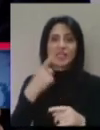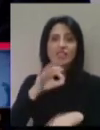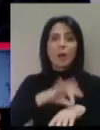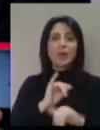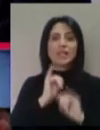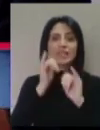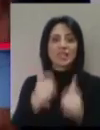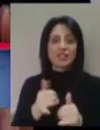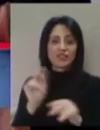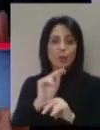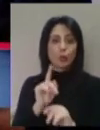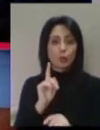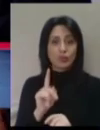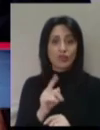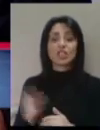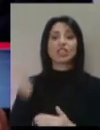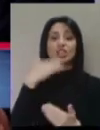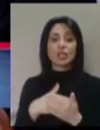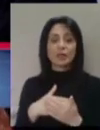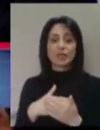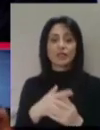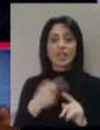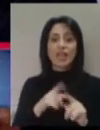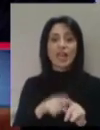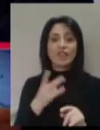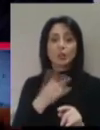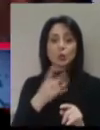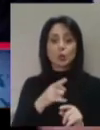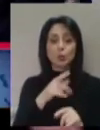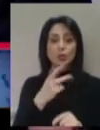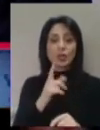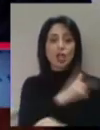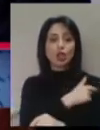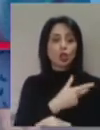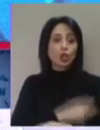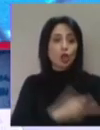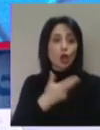სამკურნალოდ. შემდეგ ეს დონორი უნდა შემოწდეს ყველაფერზე.